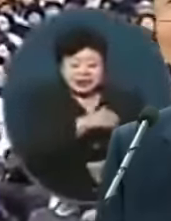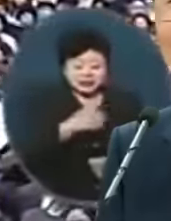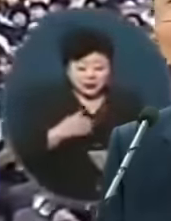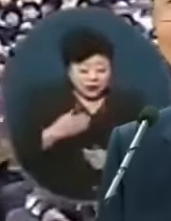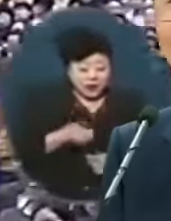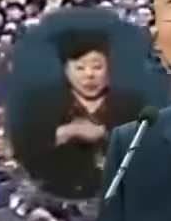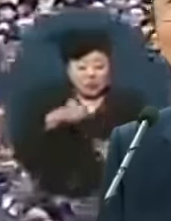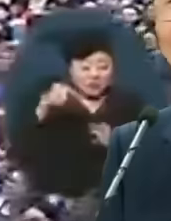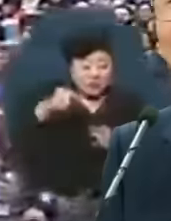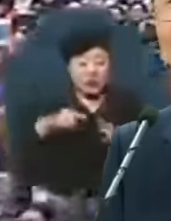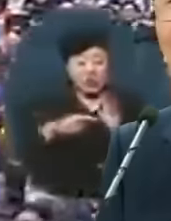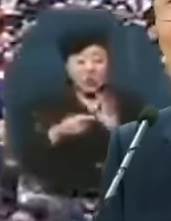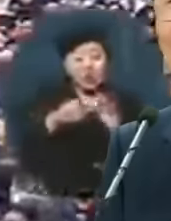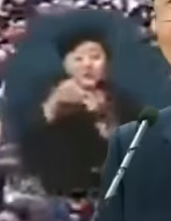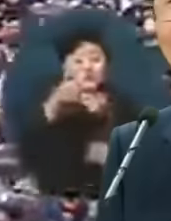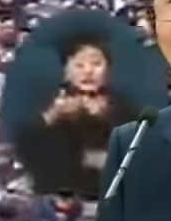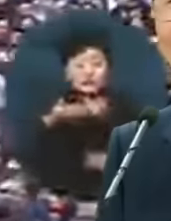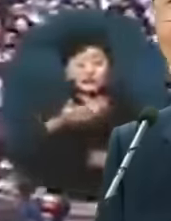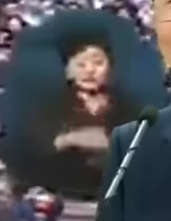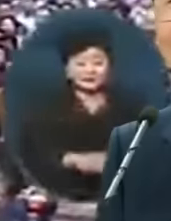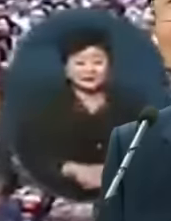나의 구원을 그에게 보이리라 하시더라.